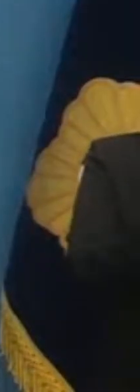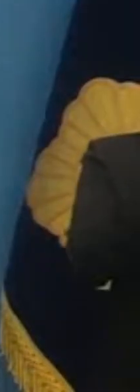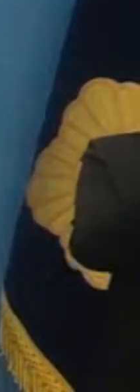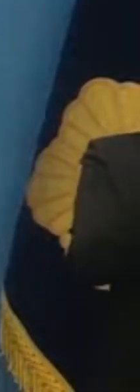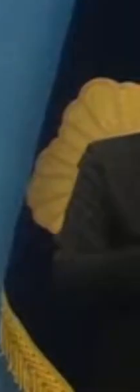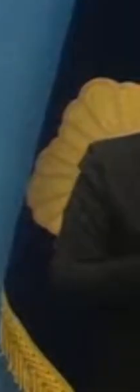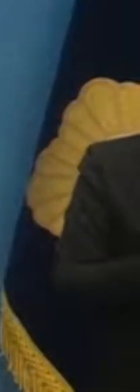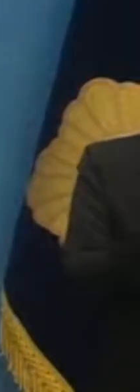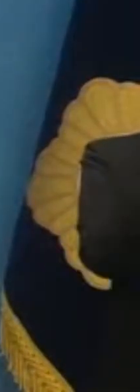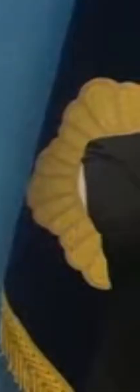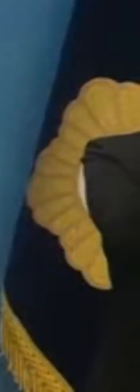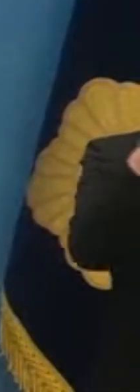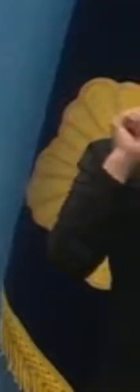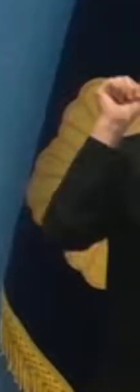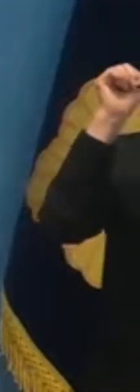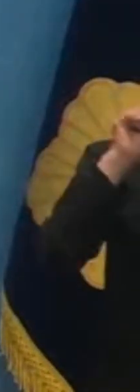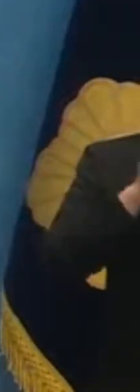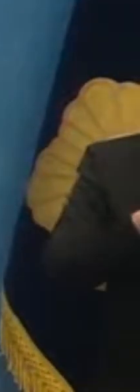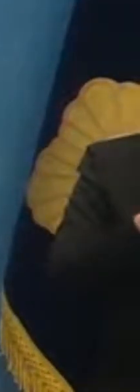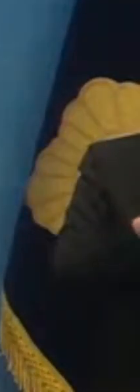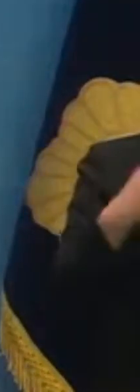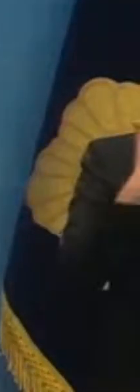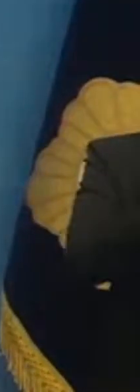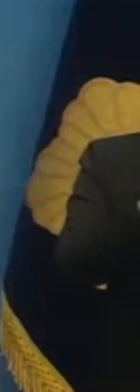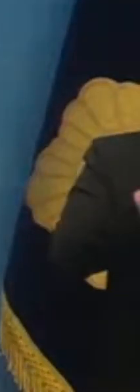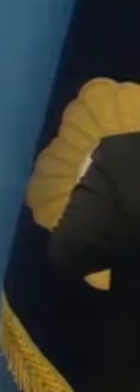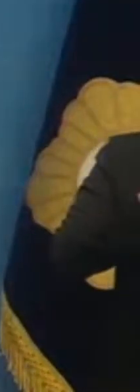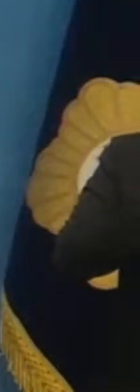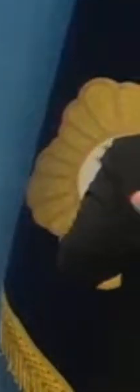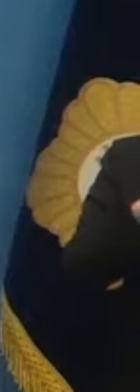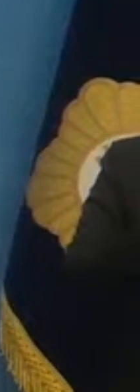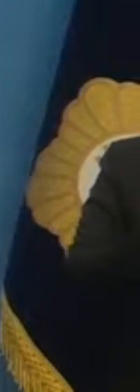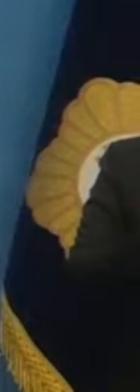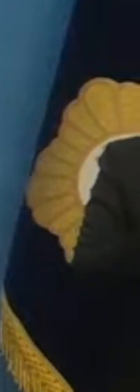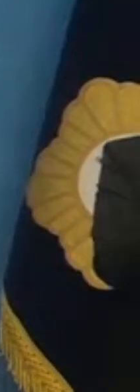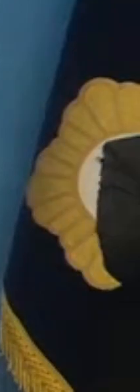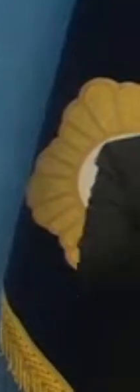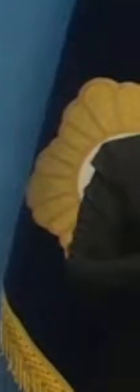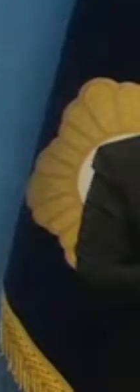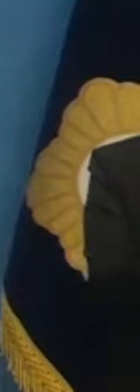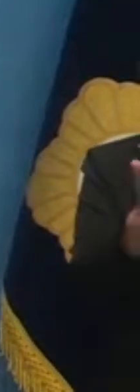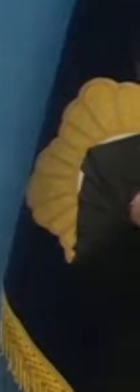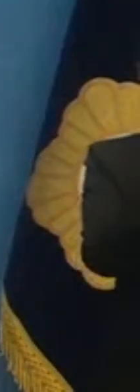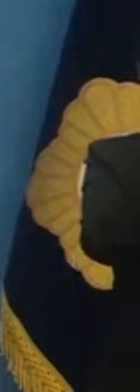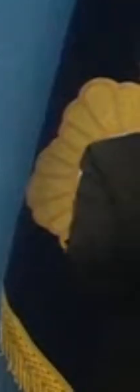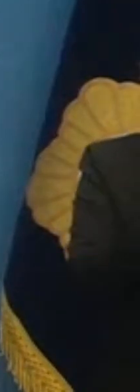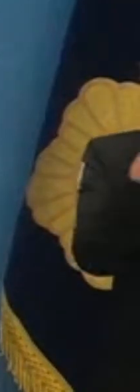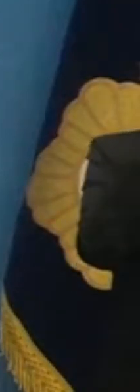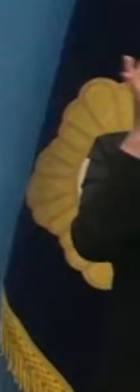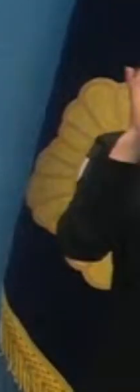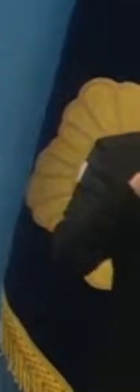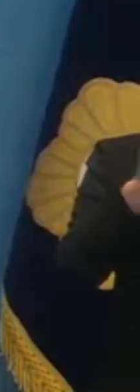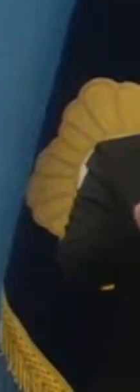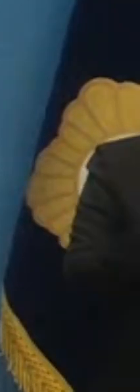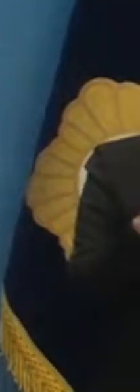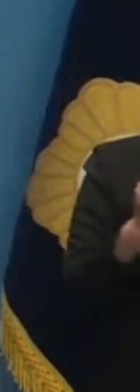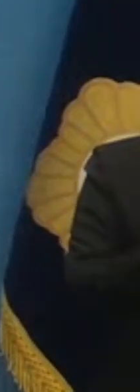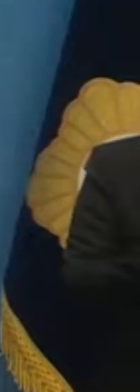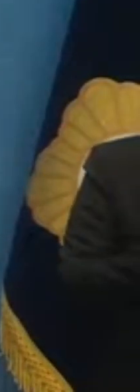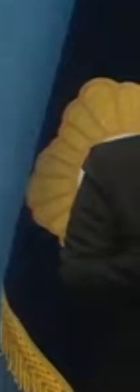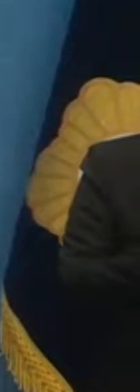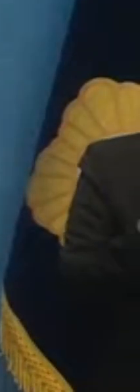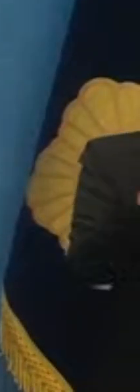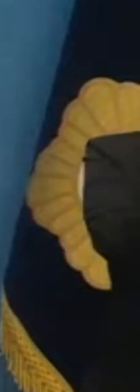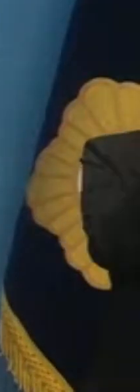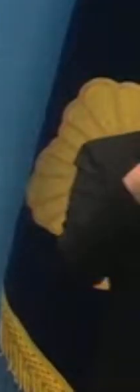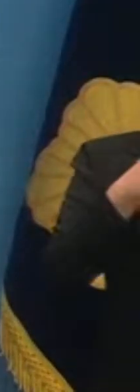말씀드리겠습니다. 이재명 후보에 대한 신변 위협글이 끊임없이 유포되고 있습니다. 페이스북에서 한 이용자가 이재명 후보 암살을